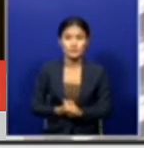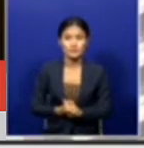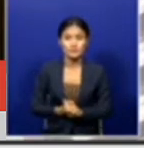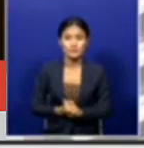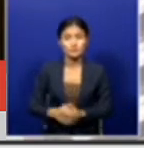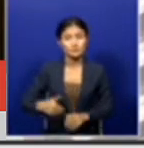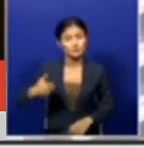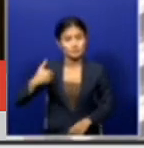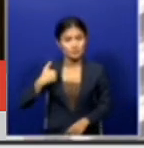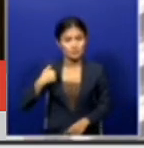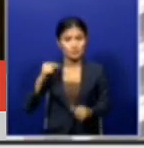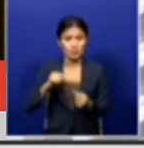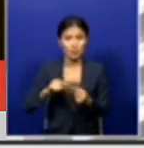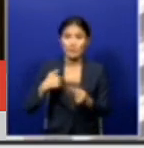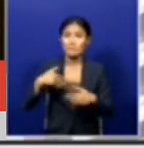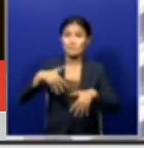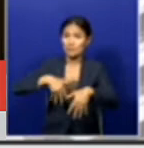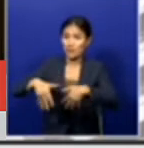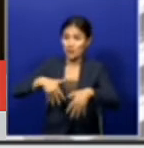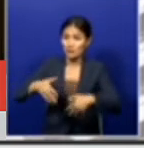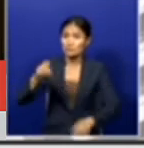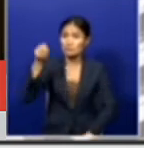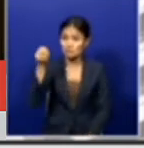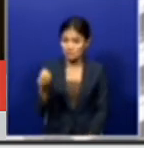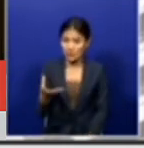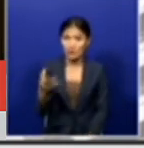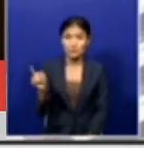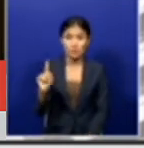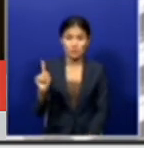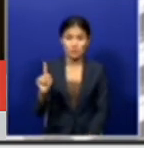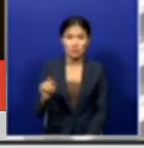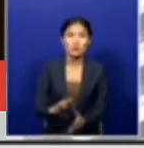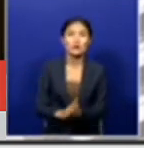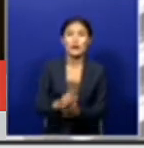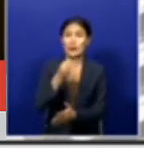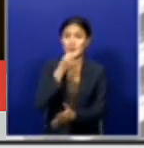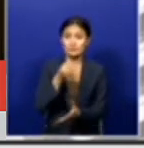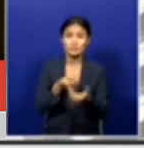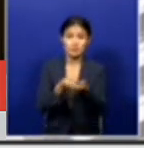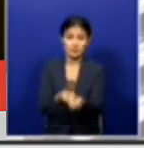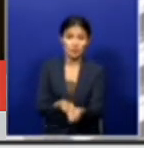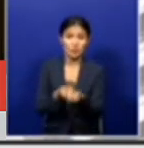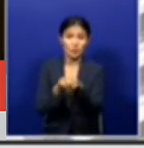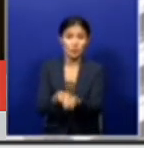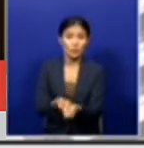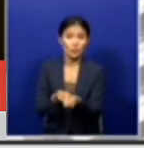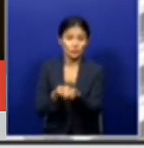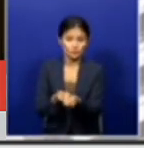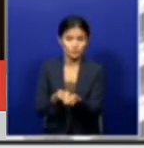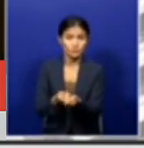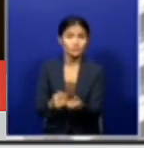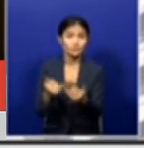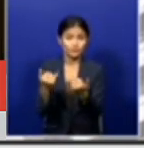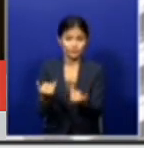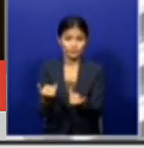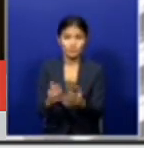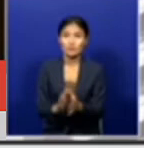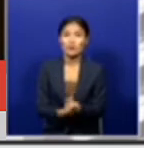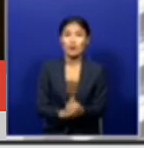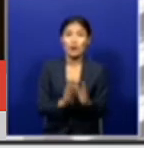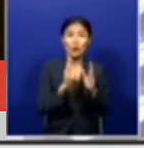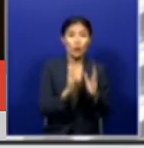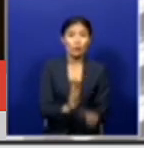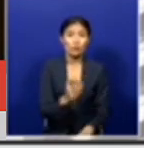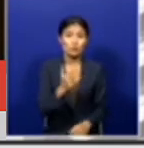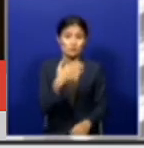ประจักษ์ว่าประชาชนส่วนใหญ่ของประเทศเป็นเกษตรกรเมื่อมีคนตกงานเกือบ10ล้